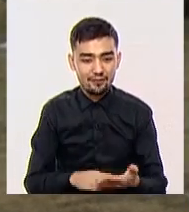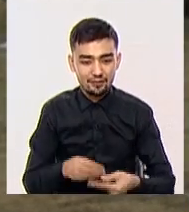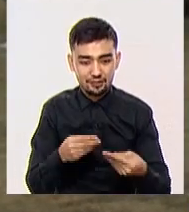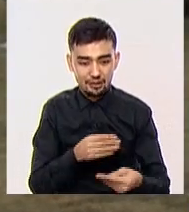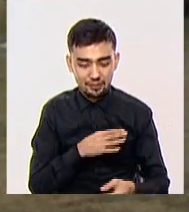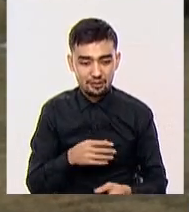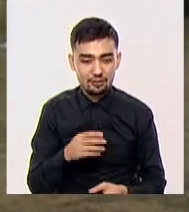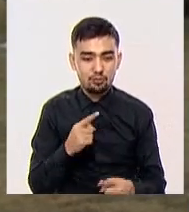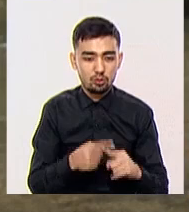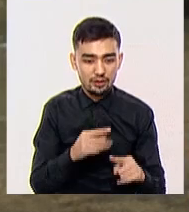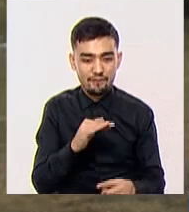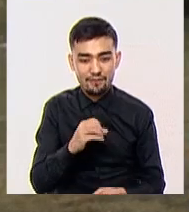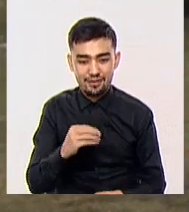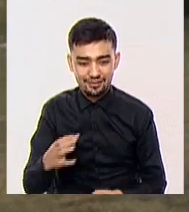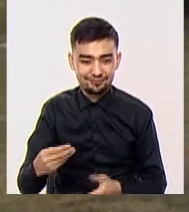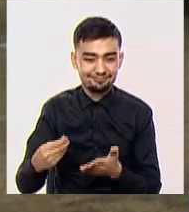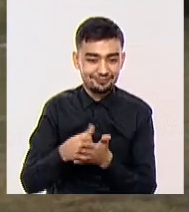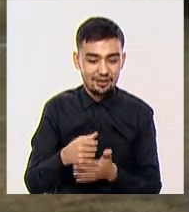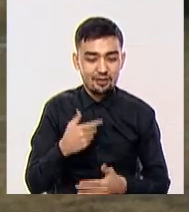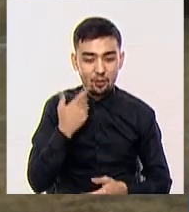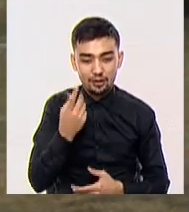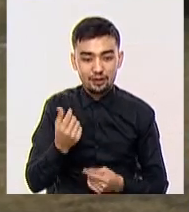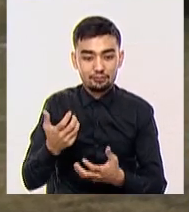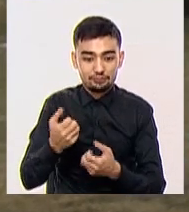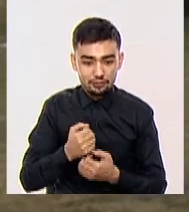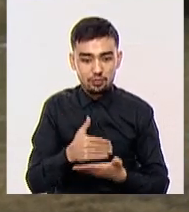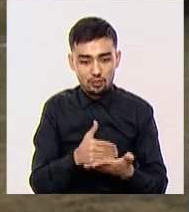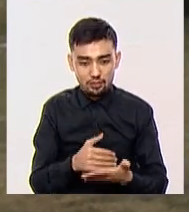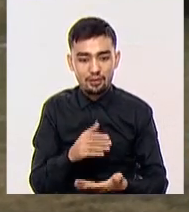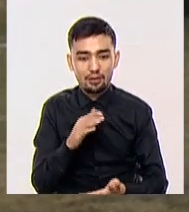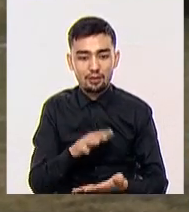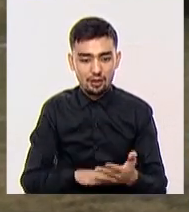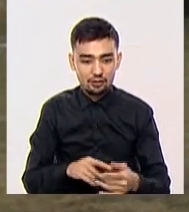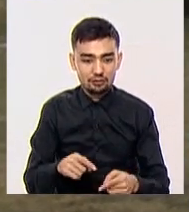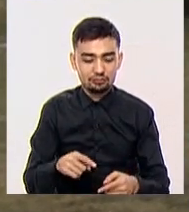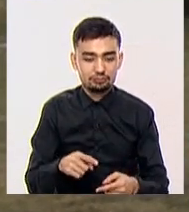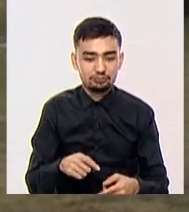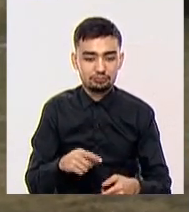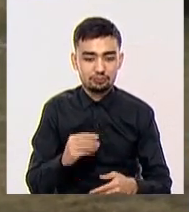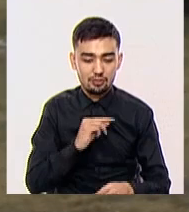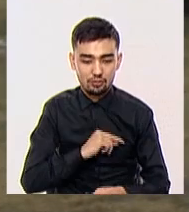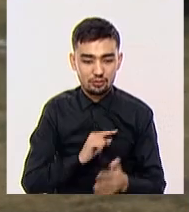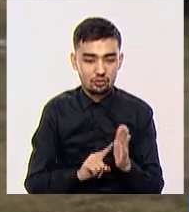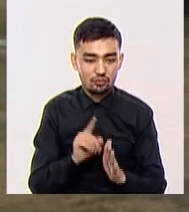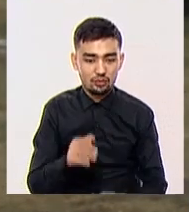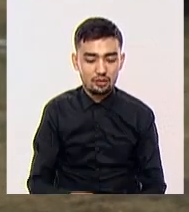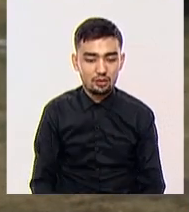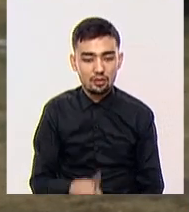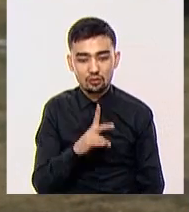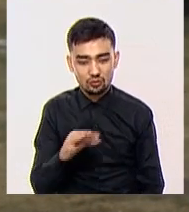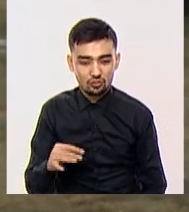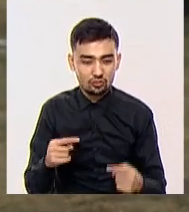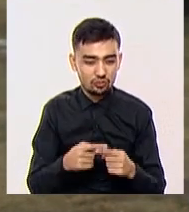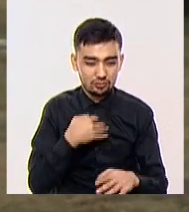на дополнительное финансирование И как только оно будет получено программа будет возобновлена Ну